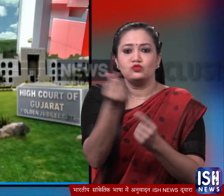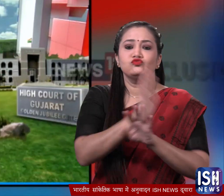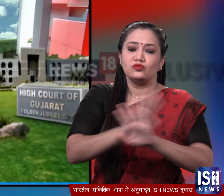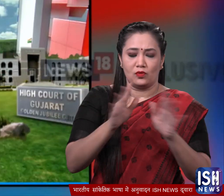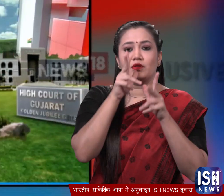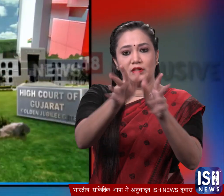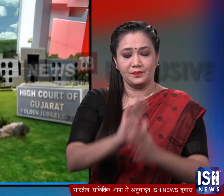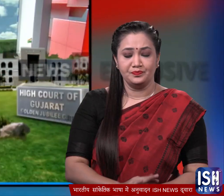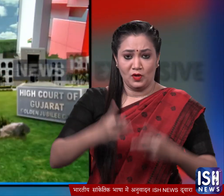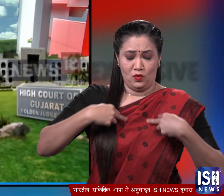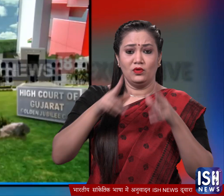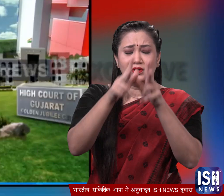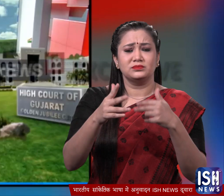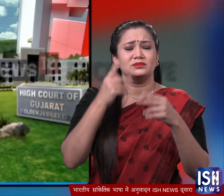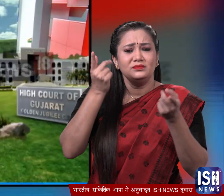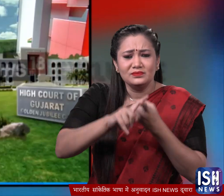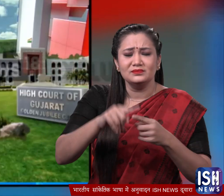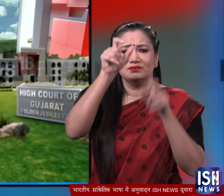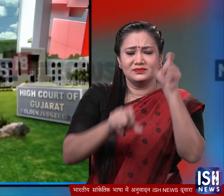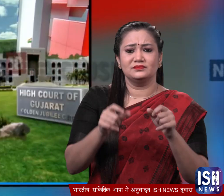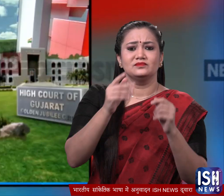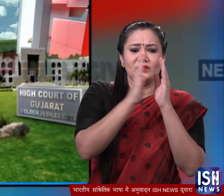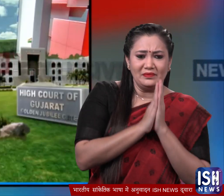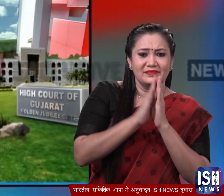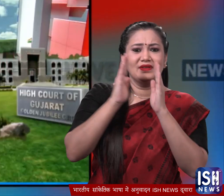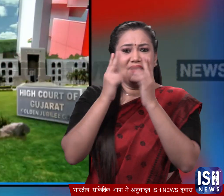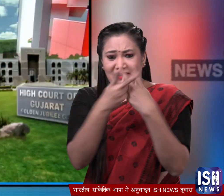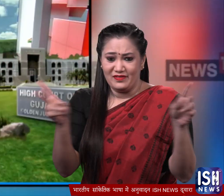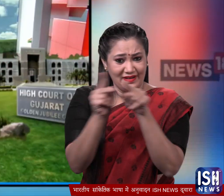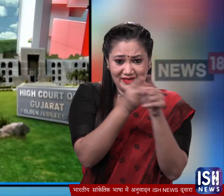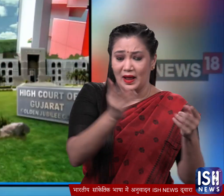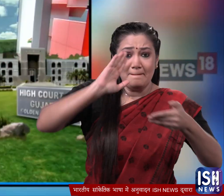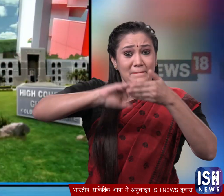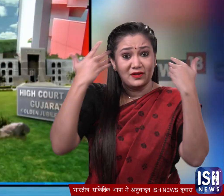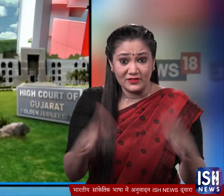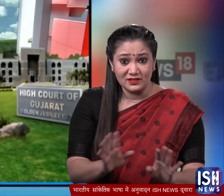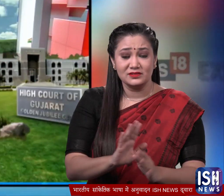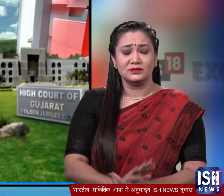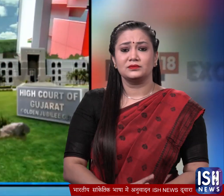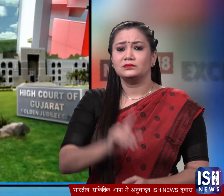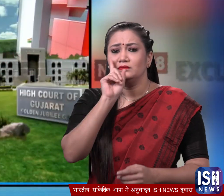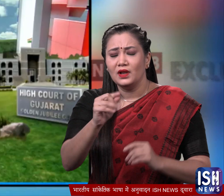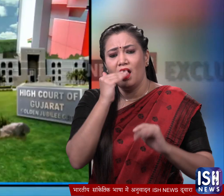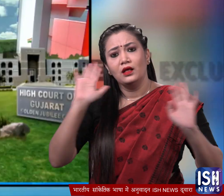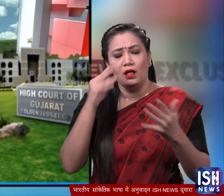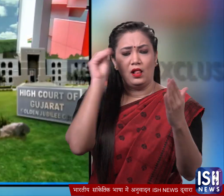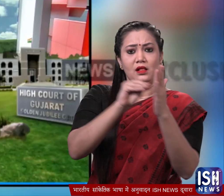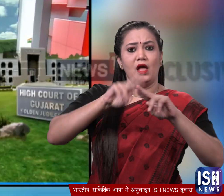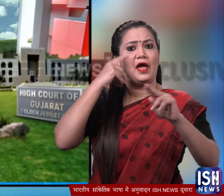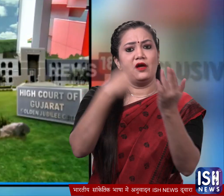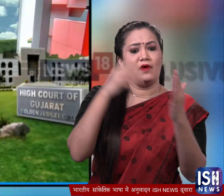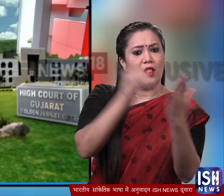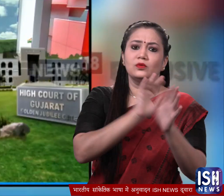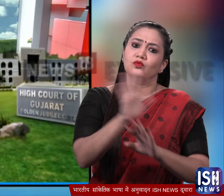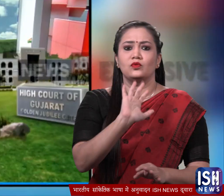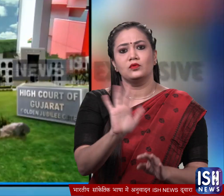आदेश दिया है। कोर्ट ने कहा कि अगर कोई जोड़ा अंतरधार्मिक शादी करता है तो सिर्फ इस वजह से FIR